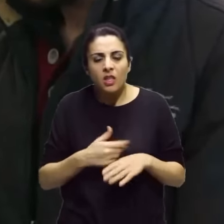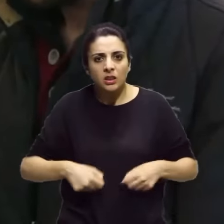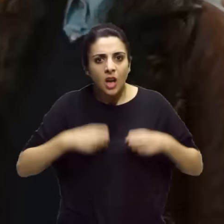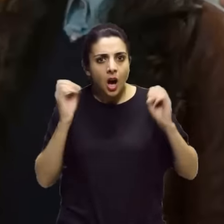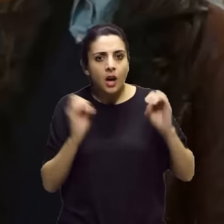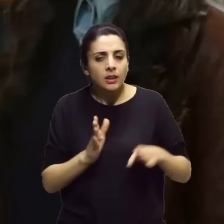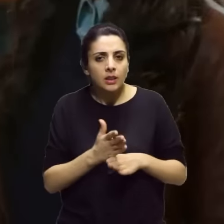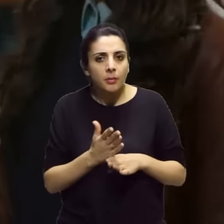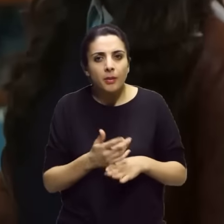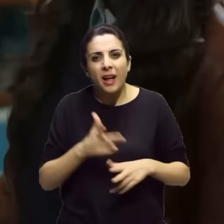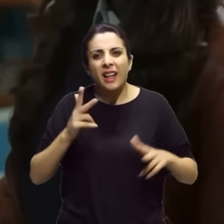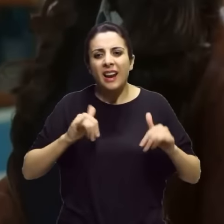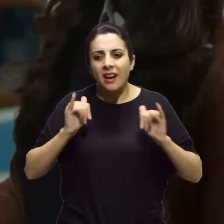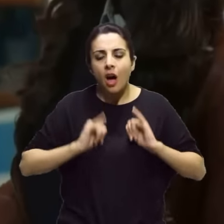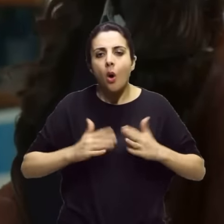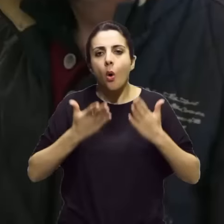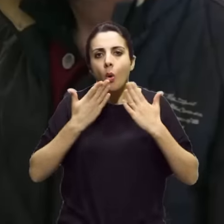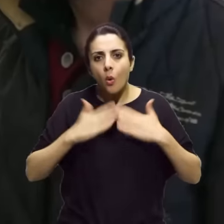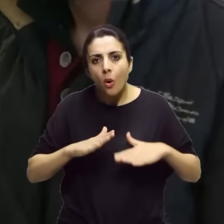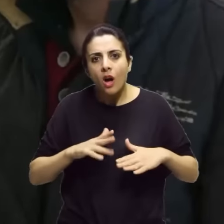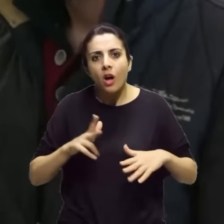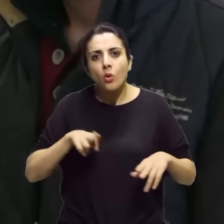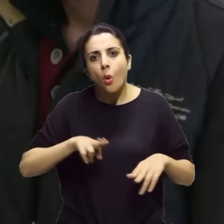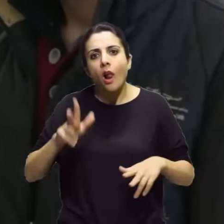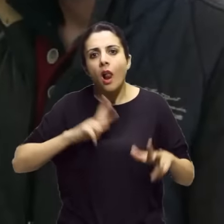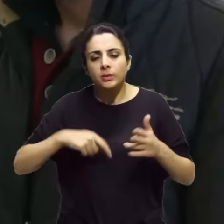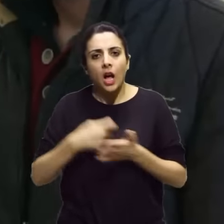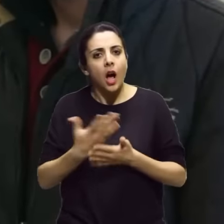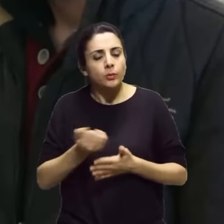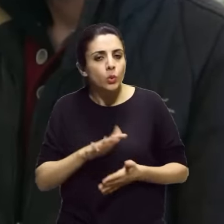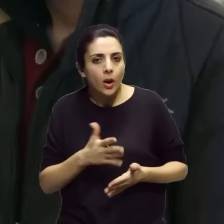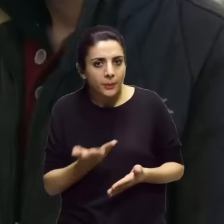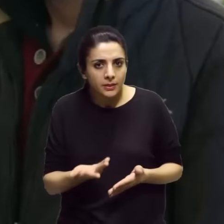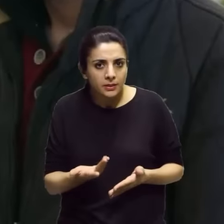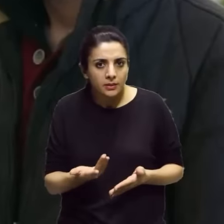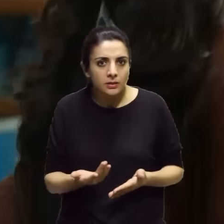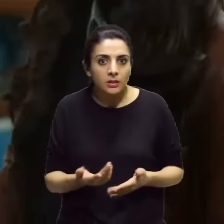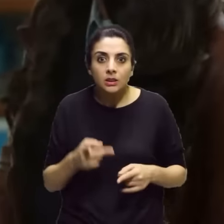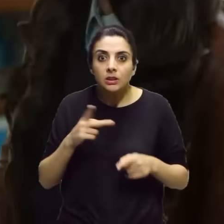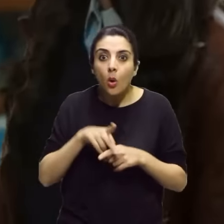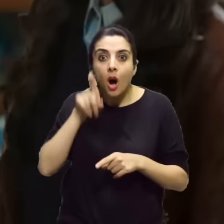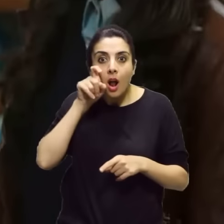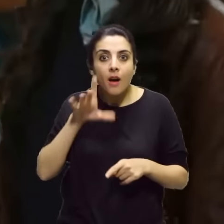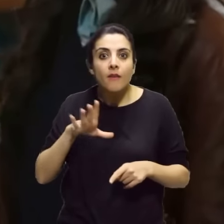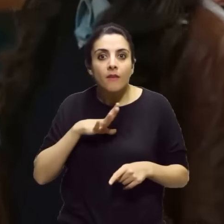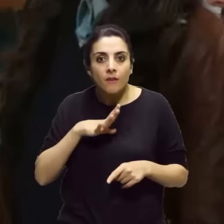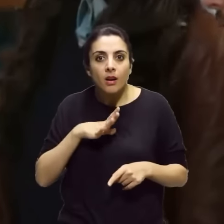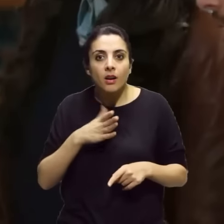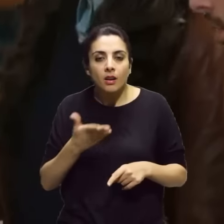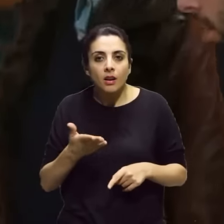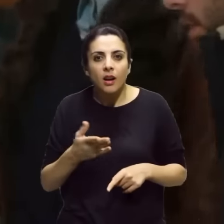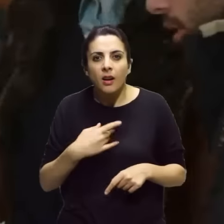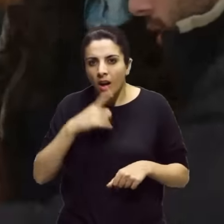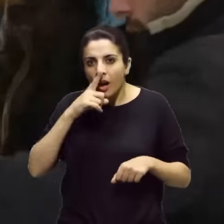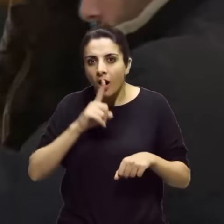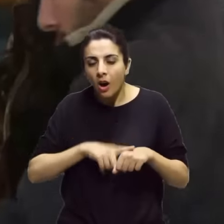attı? Belki rahat edememiştir bu pijamalarla. Yolda başka bir şeyler almışlardır. Zeyno akıllı kızdır.